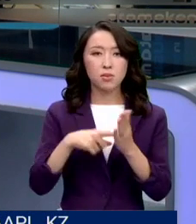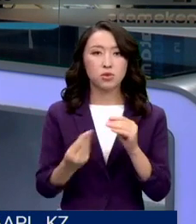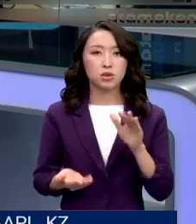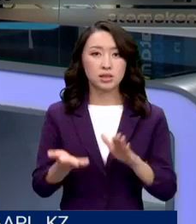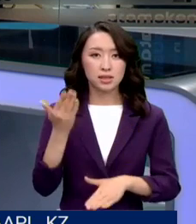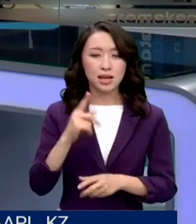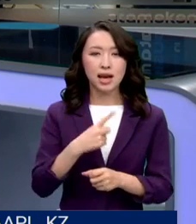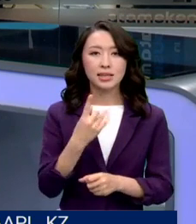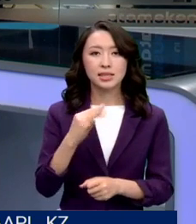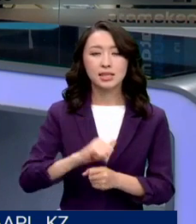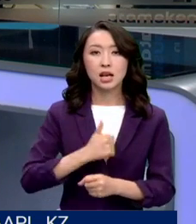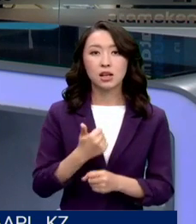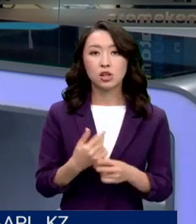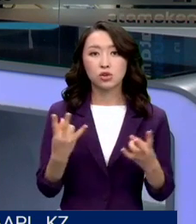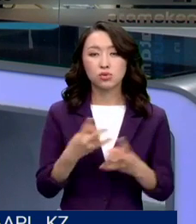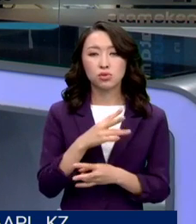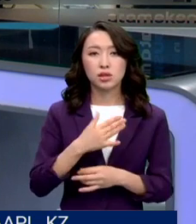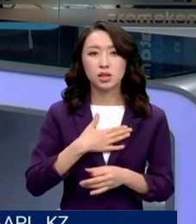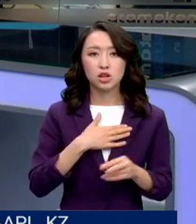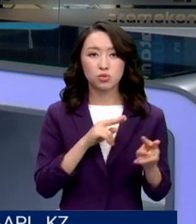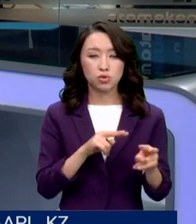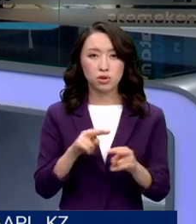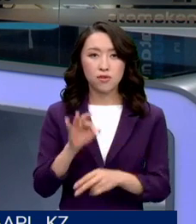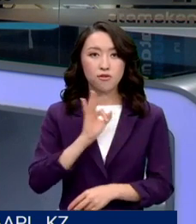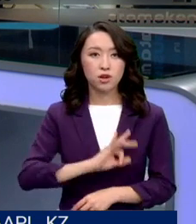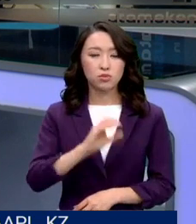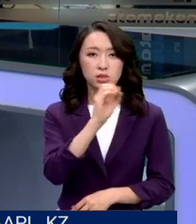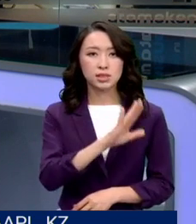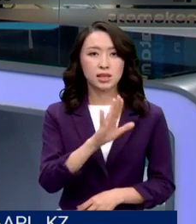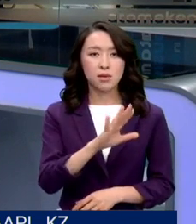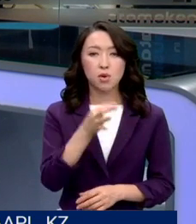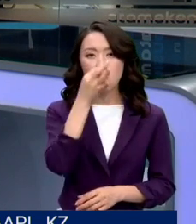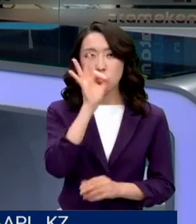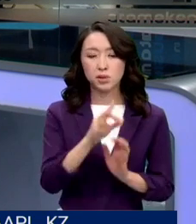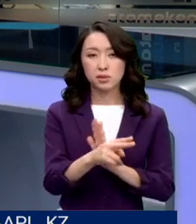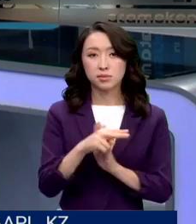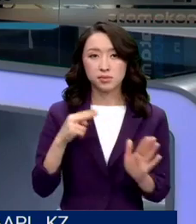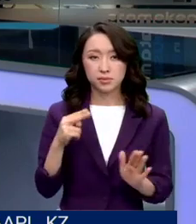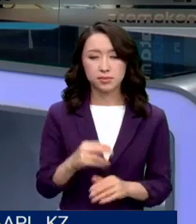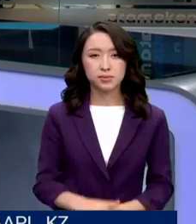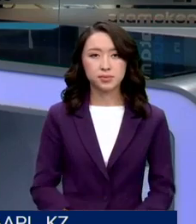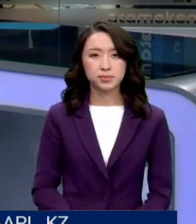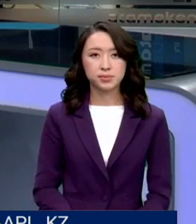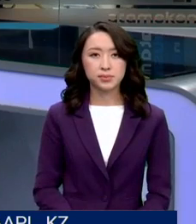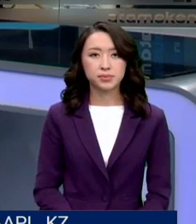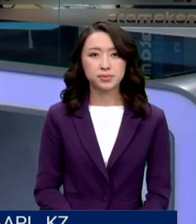из главных. Стоит ли нашему регулятору воспользоваться западным опытом? Жанат Турсынов собрал мнение